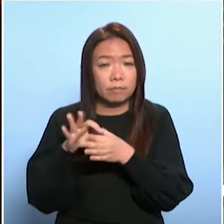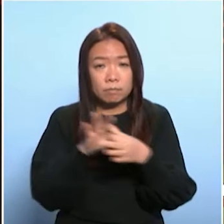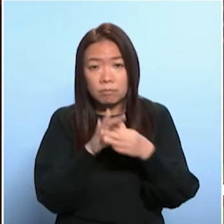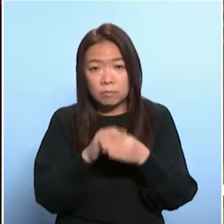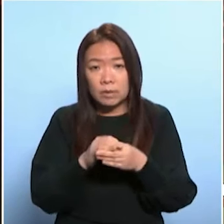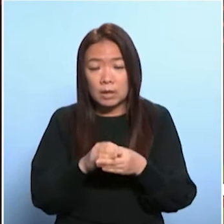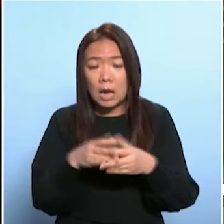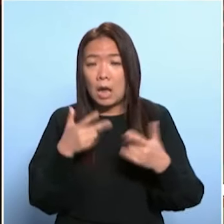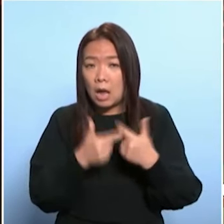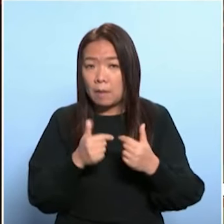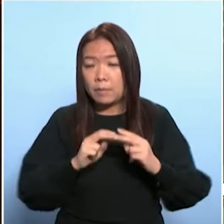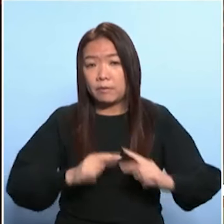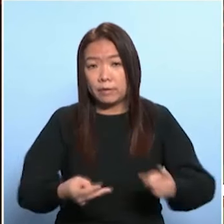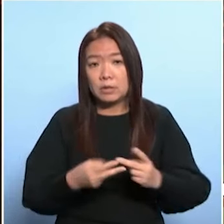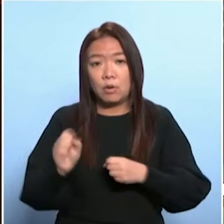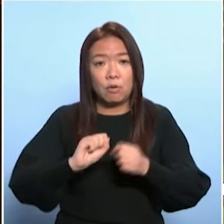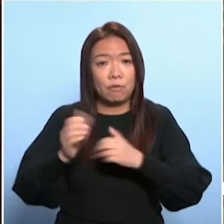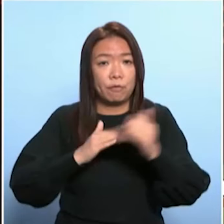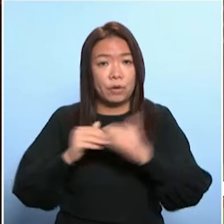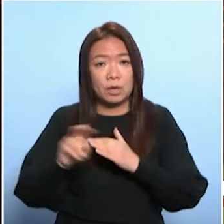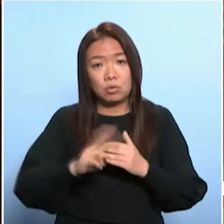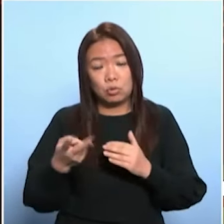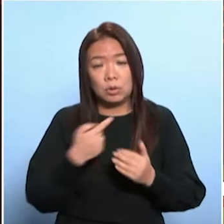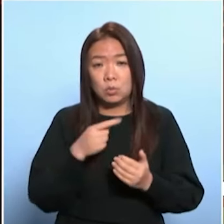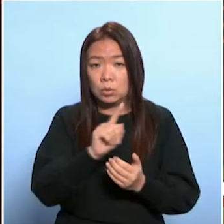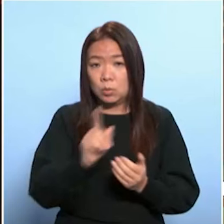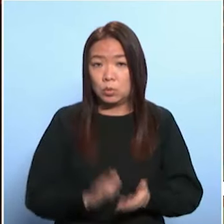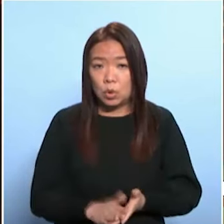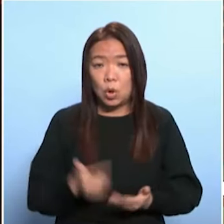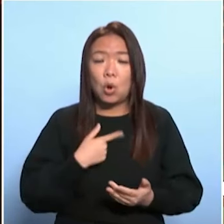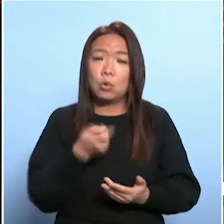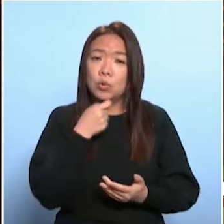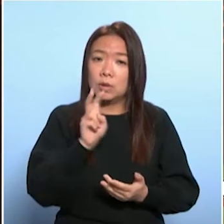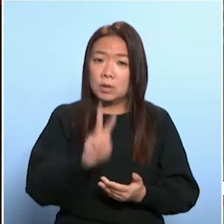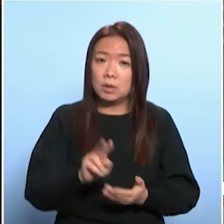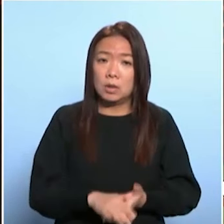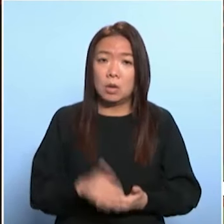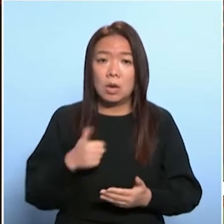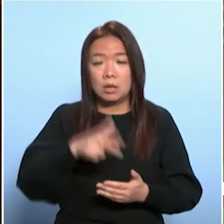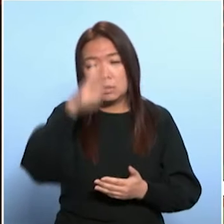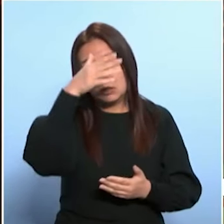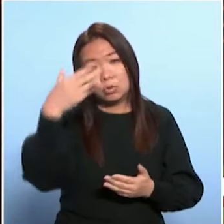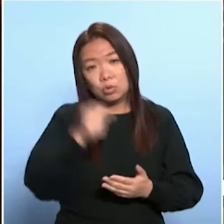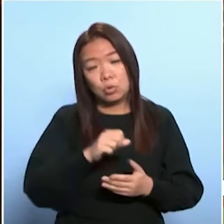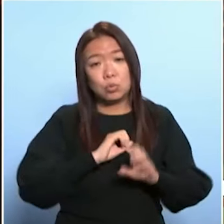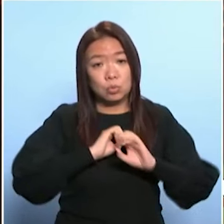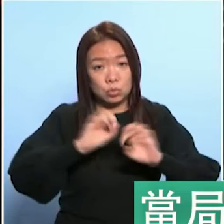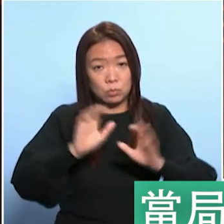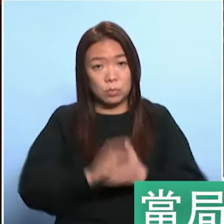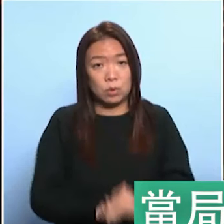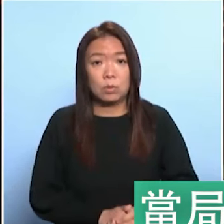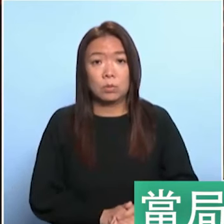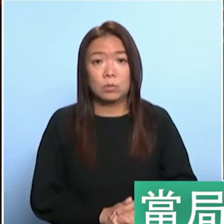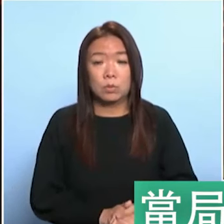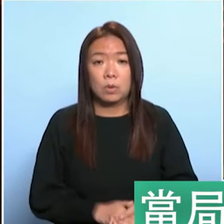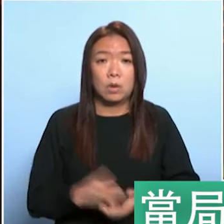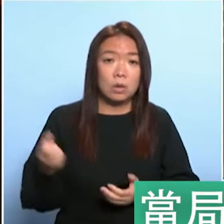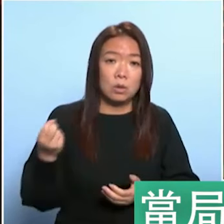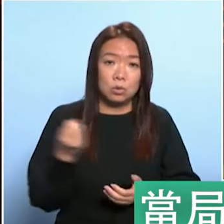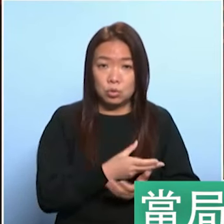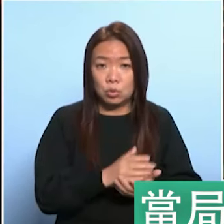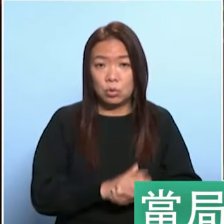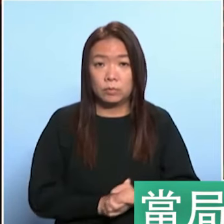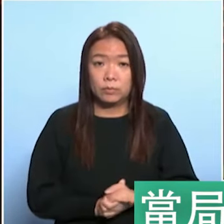發展和科技轉變的需要。我樂於見到行政長官宣布，當局會進一步